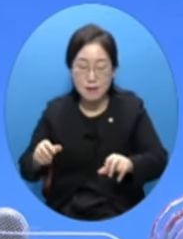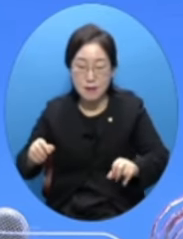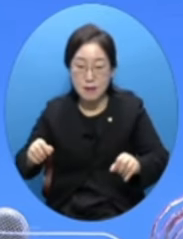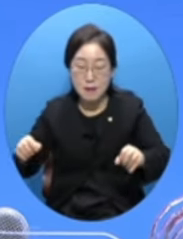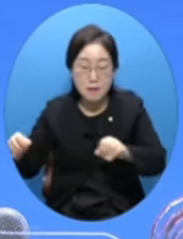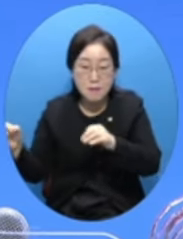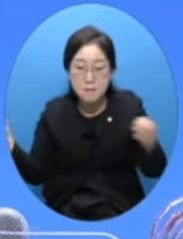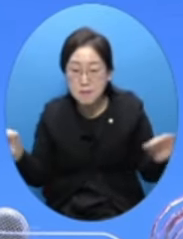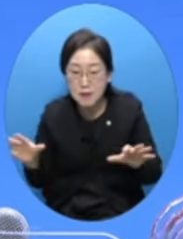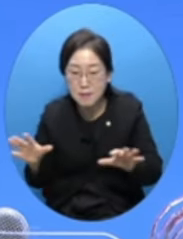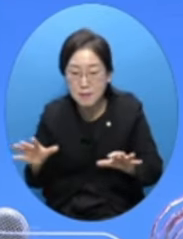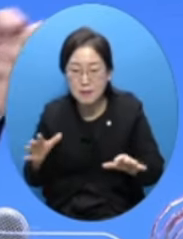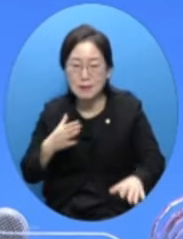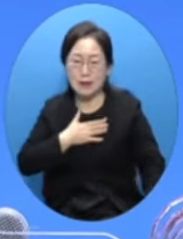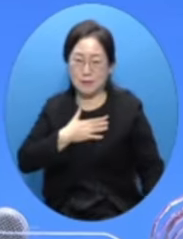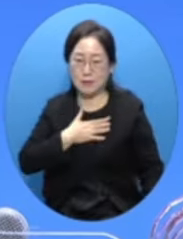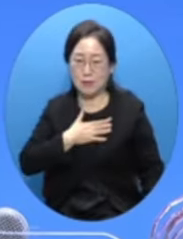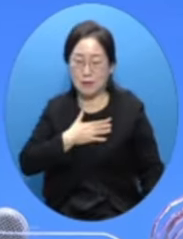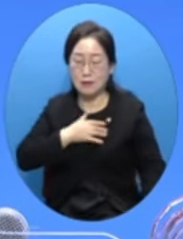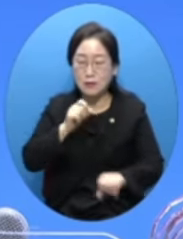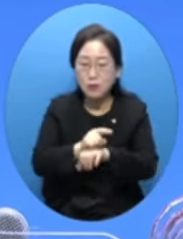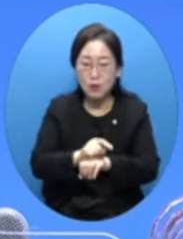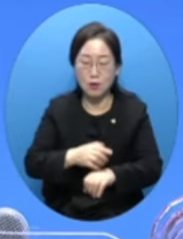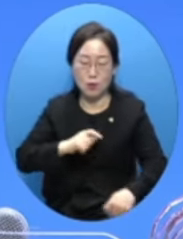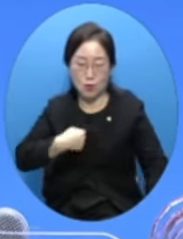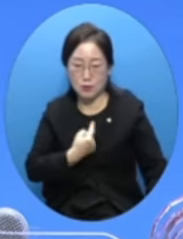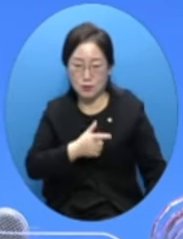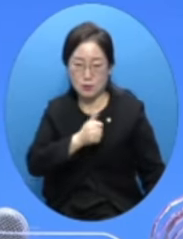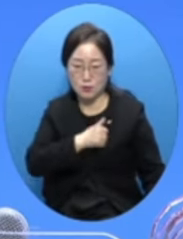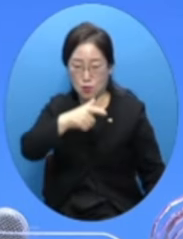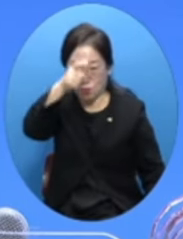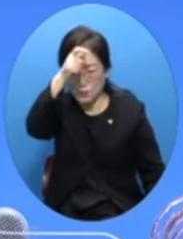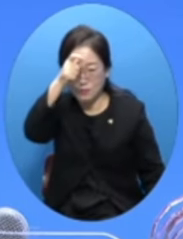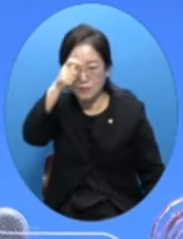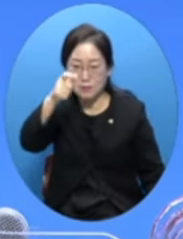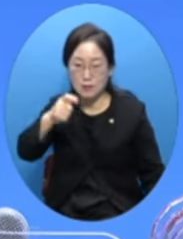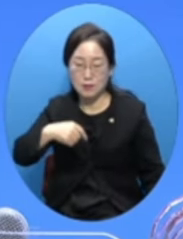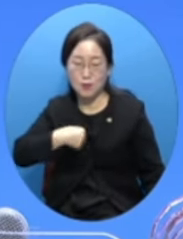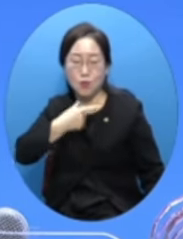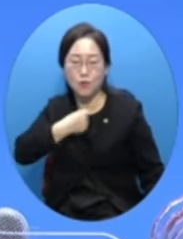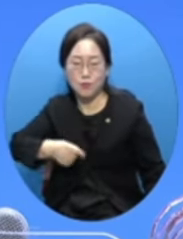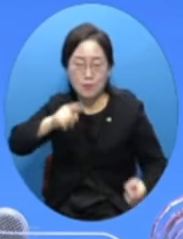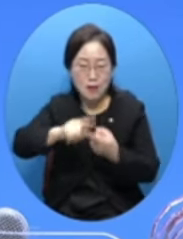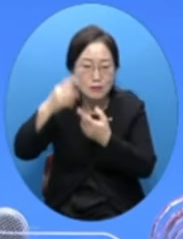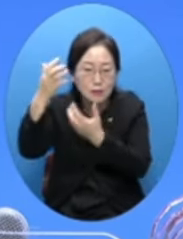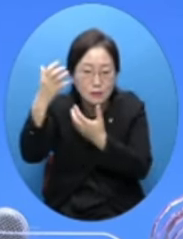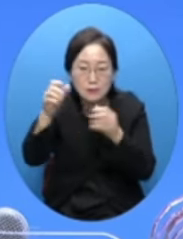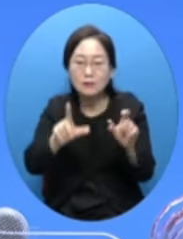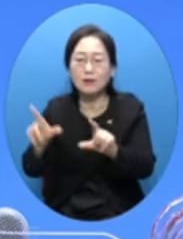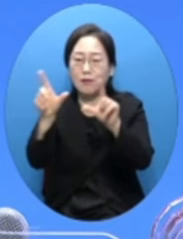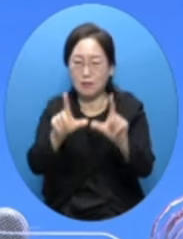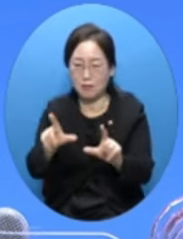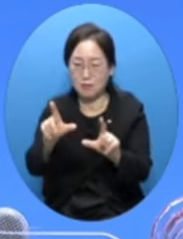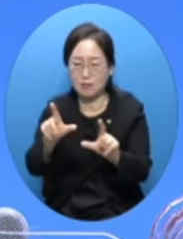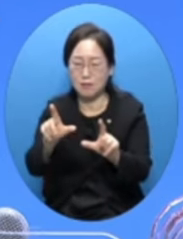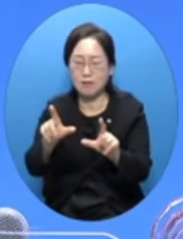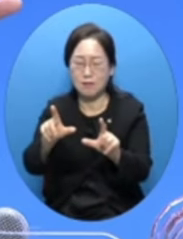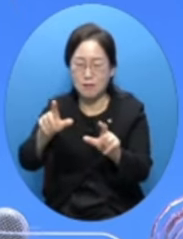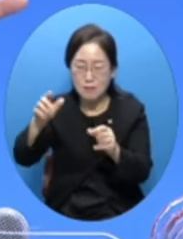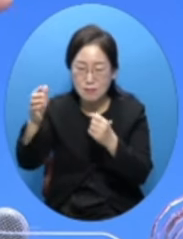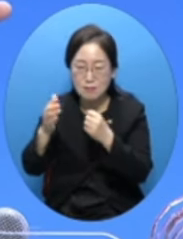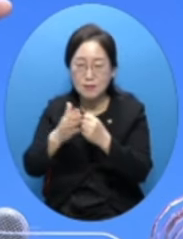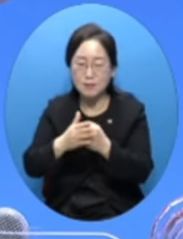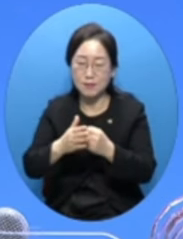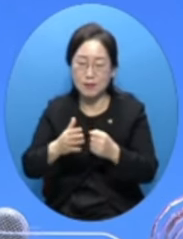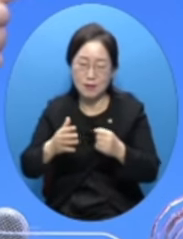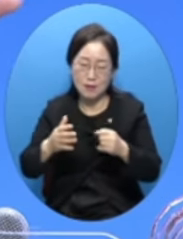내 삶입니다. 내 고집, 내 자존심을 세우면서 내 원하는 뜻대로 살아오려고 했기 때문에 내게 가시가